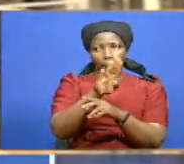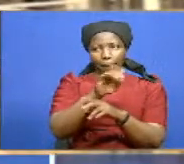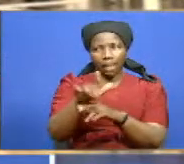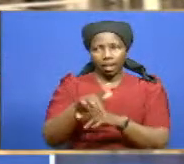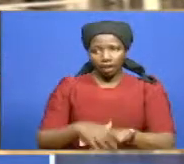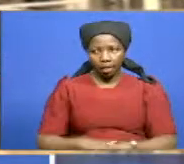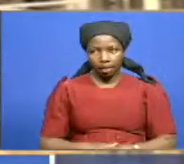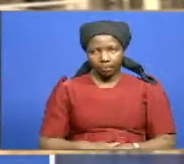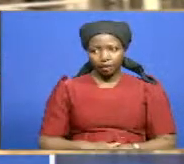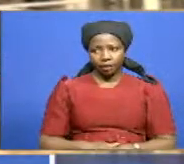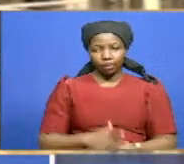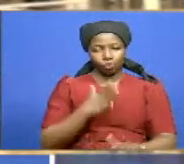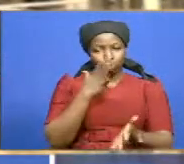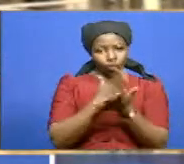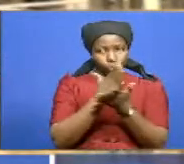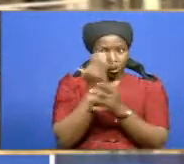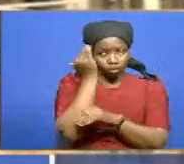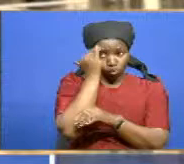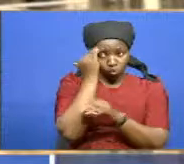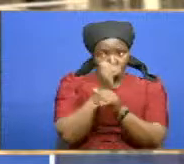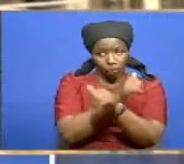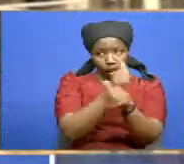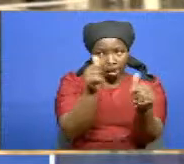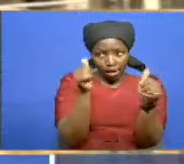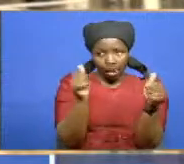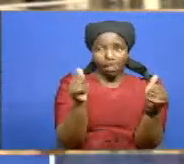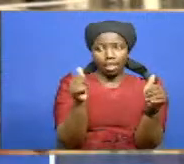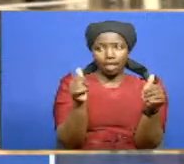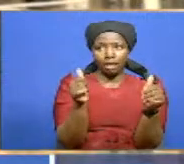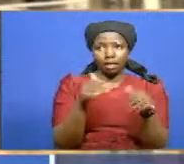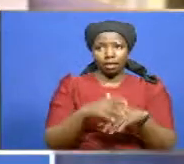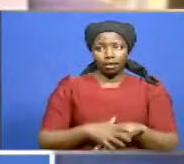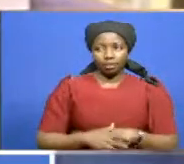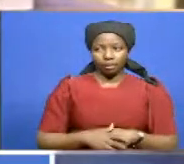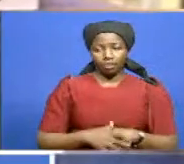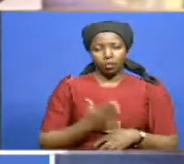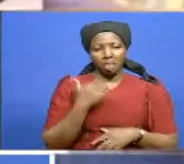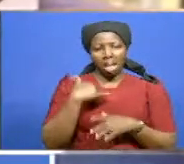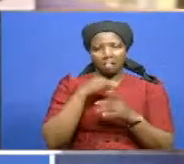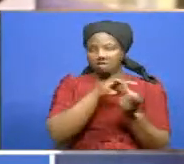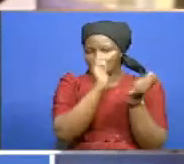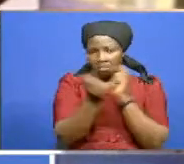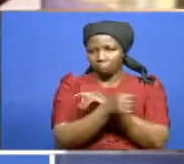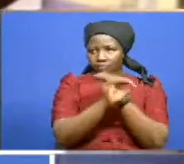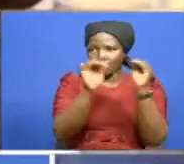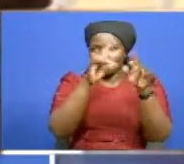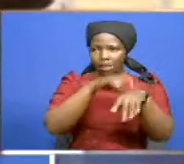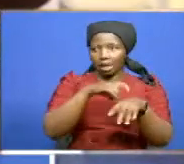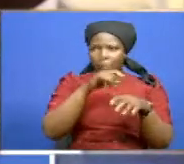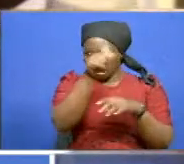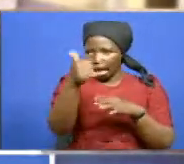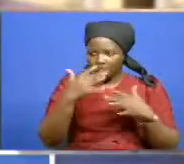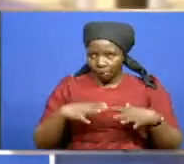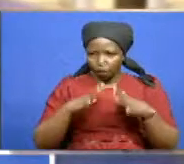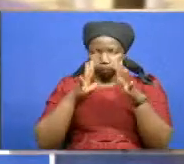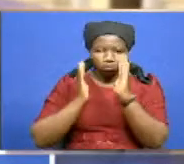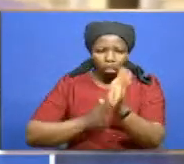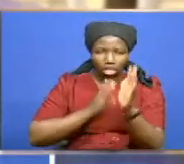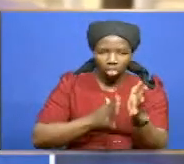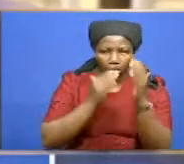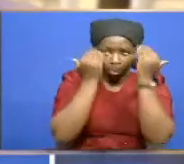known that Baringo voted no. And there is no reverse. So wakati wengine wanapokimbia kotini kusema